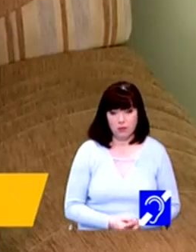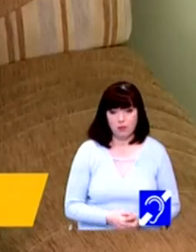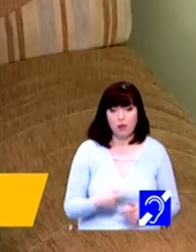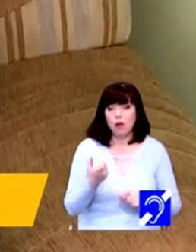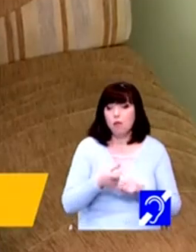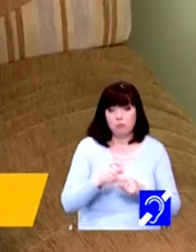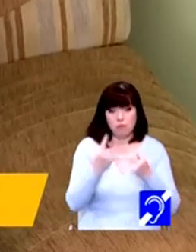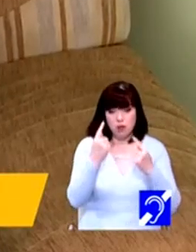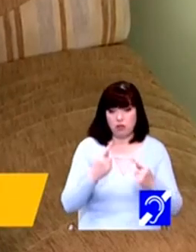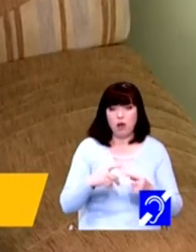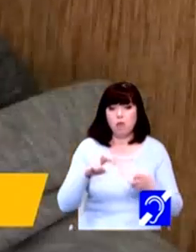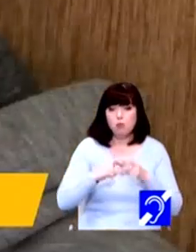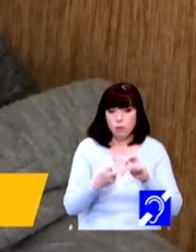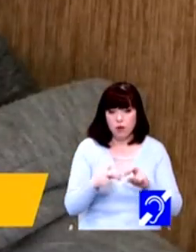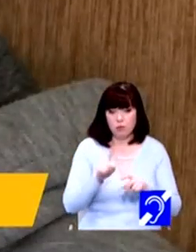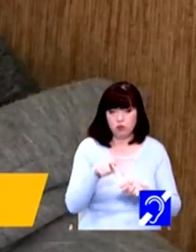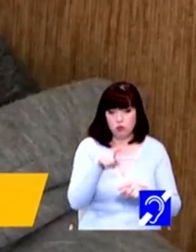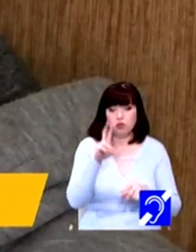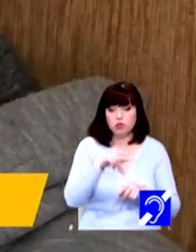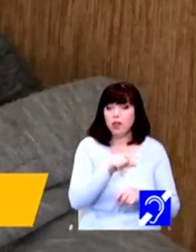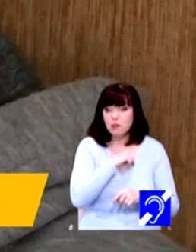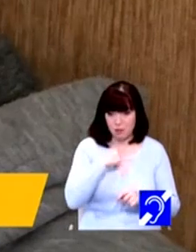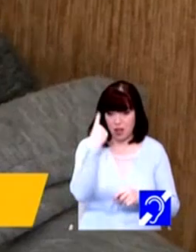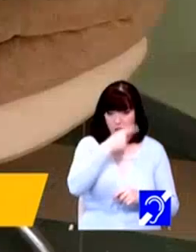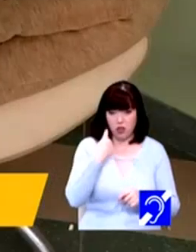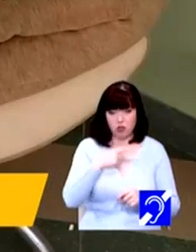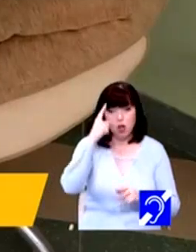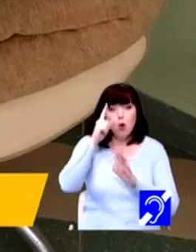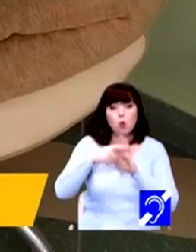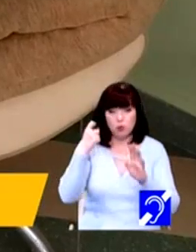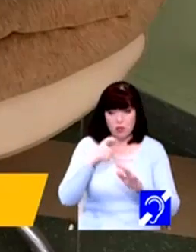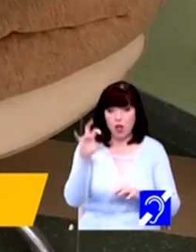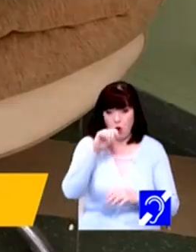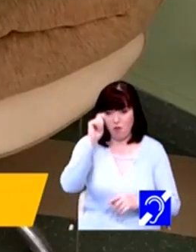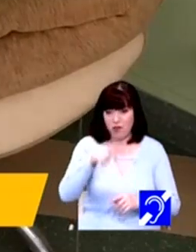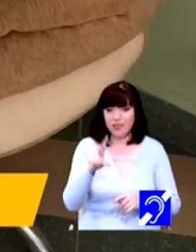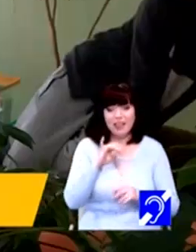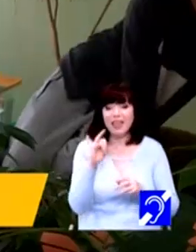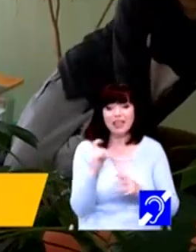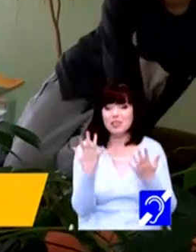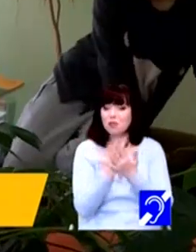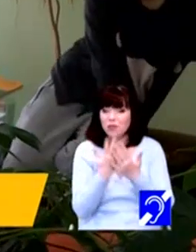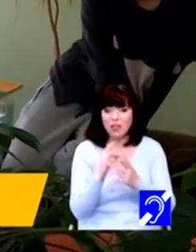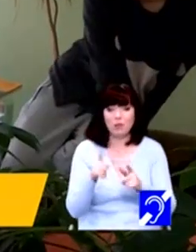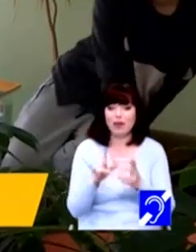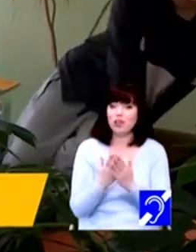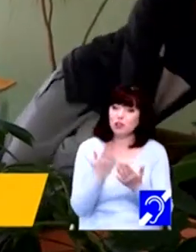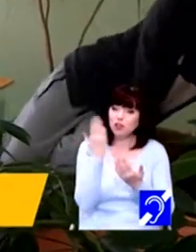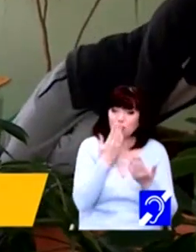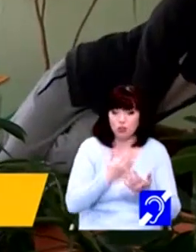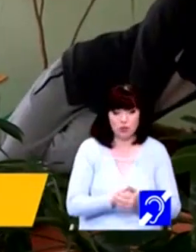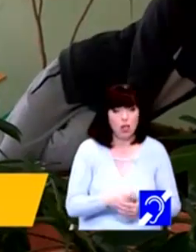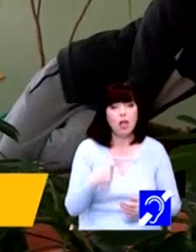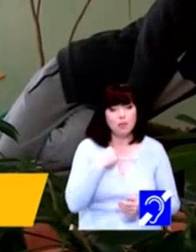Drama este că acești copii au aflat la propriu ce înseamnă război și nu de la lecțiile de istorie sau din filme. Пару раз слышали, как